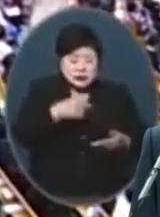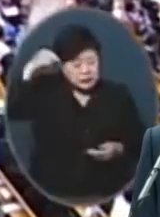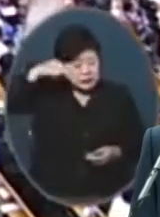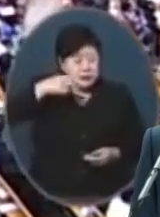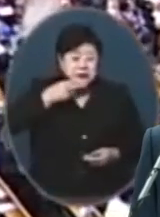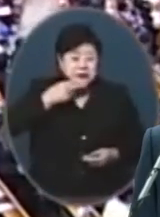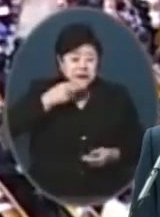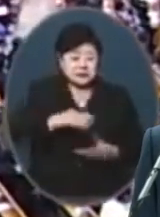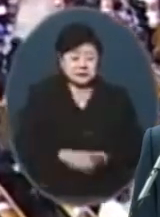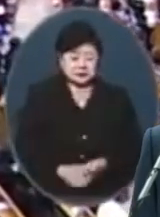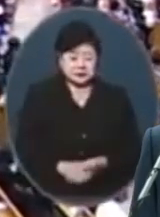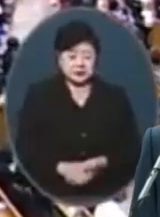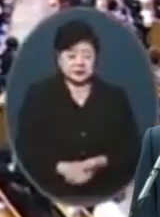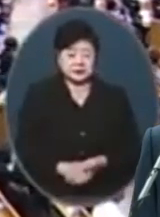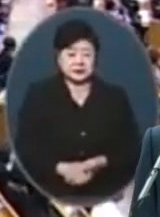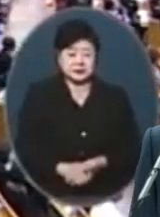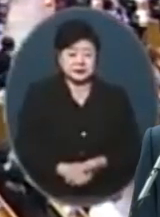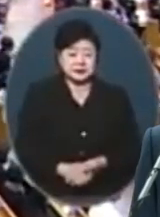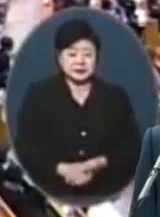아니하였도다.